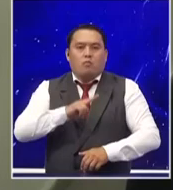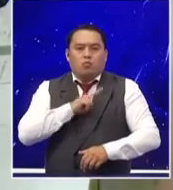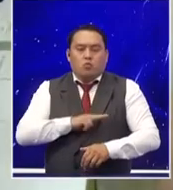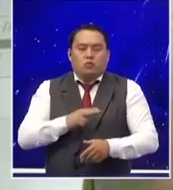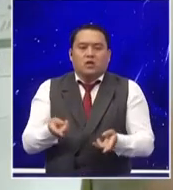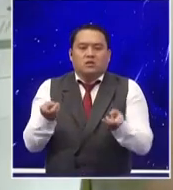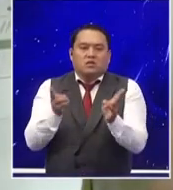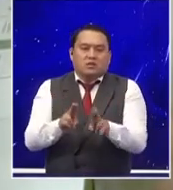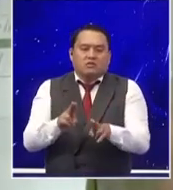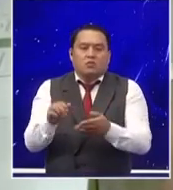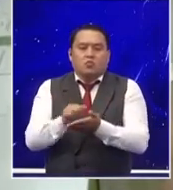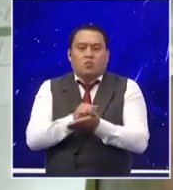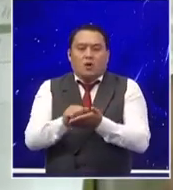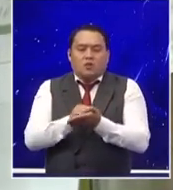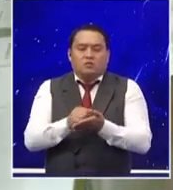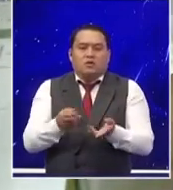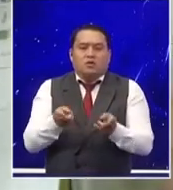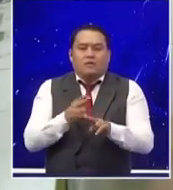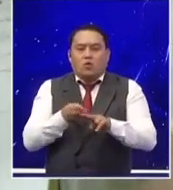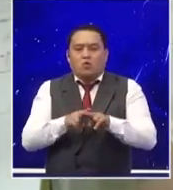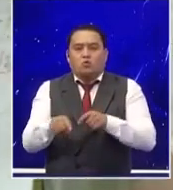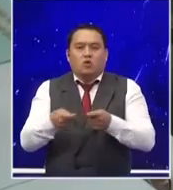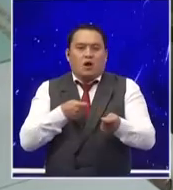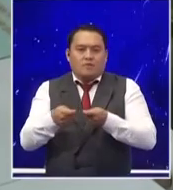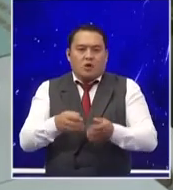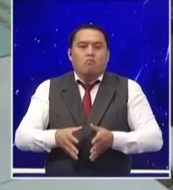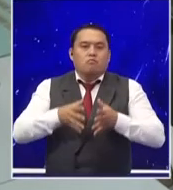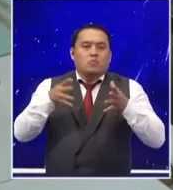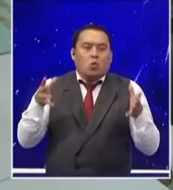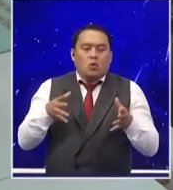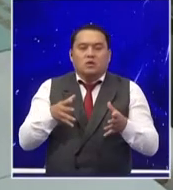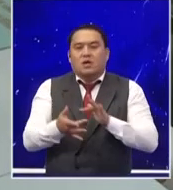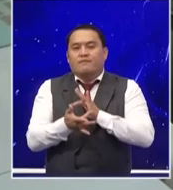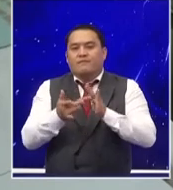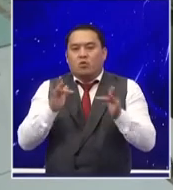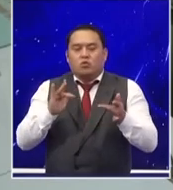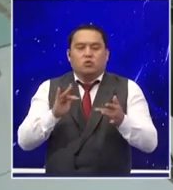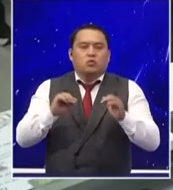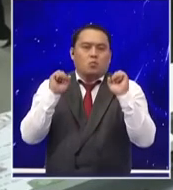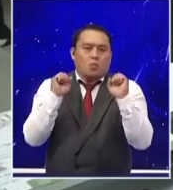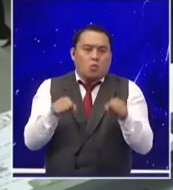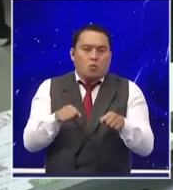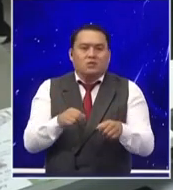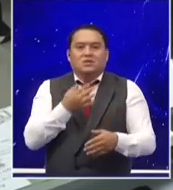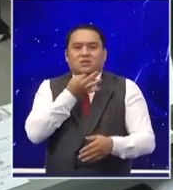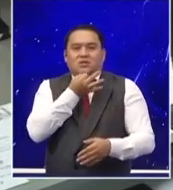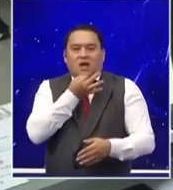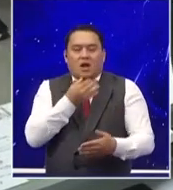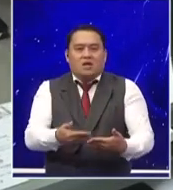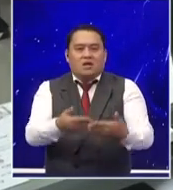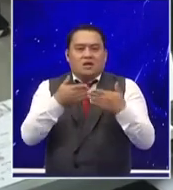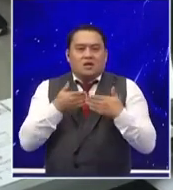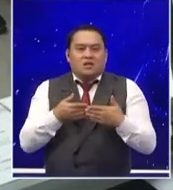осталось позади рассказывают руководства учреждения более того посредством portal 1 момент можно заранее записаться на прием к врачу